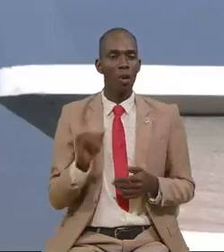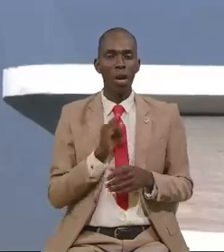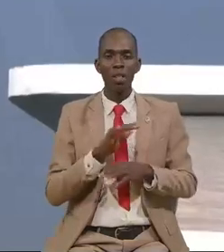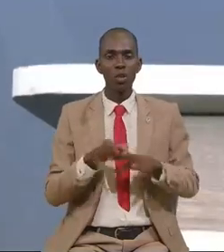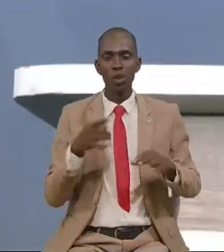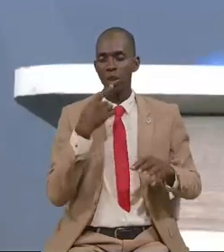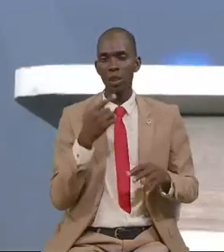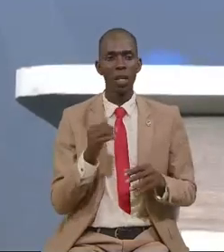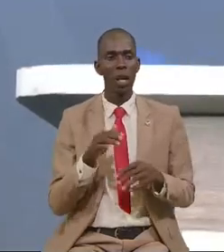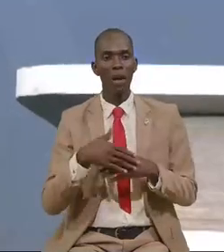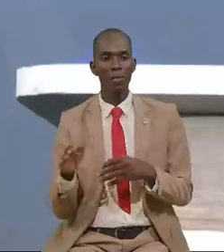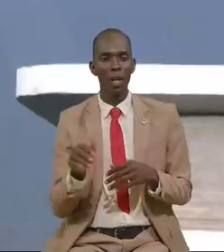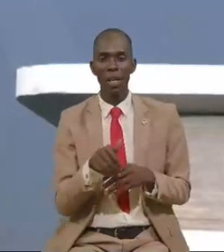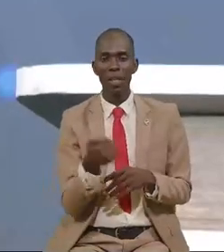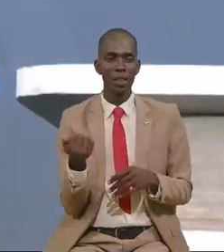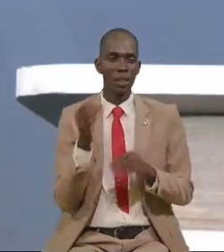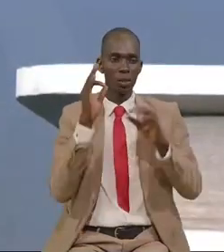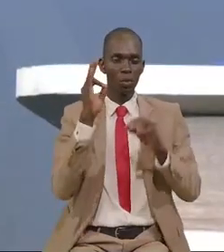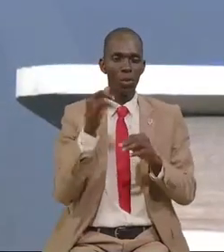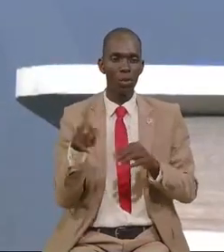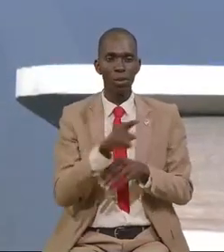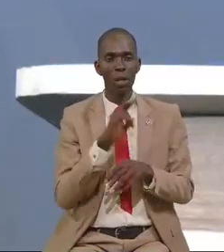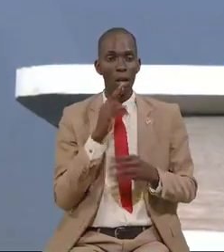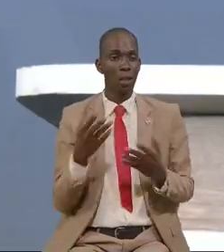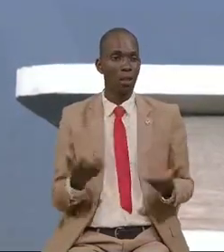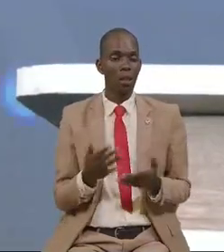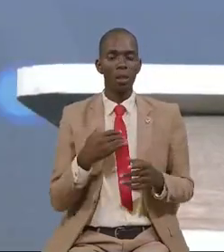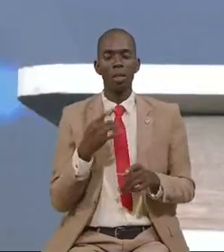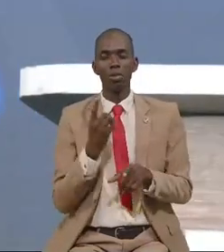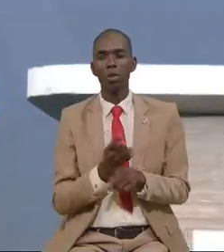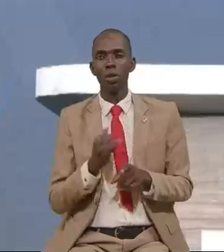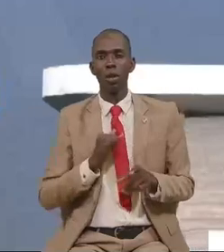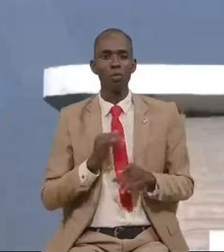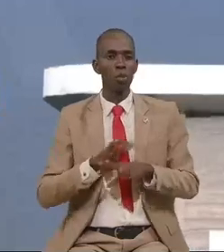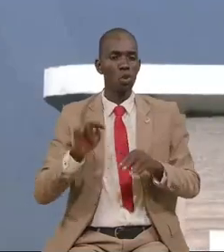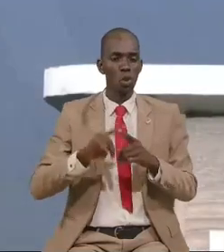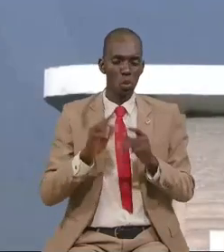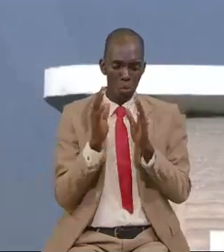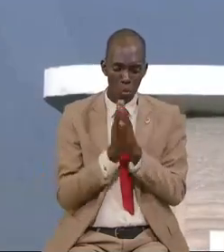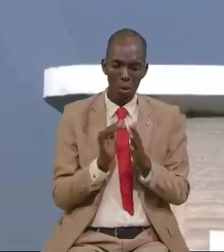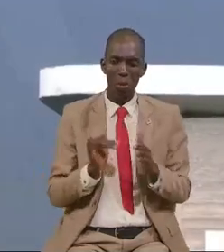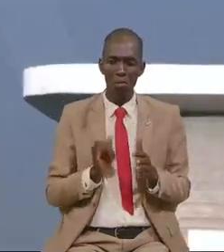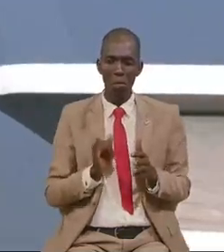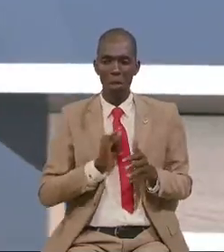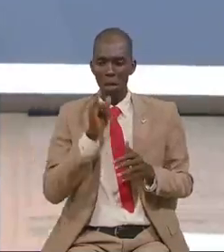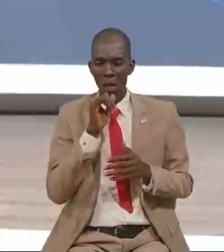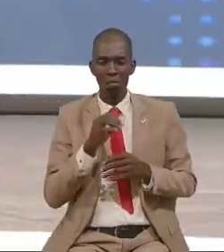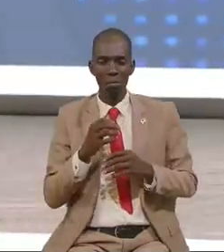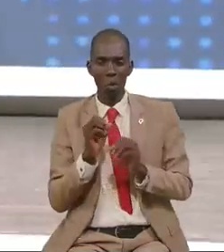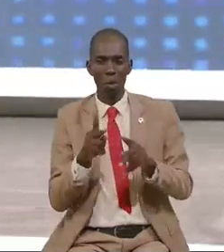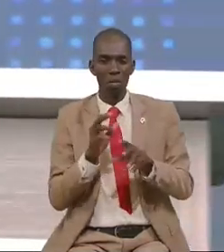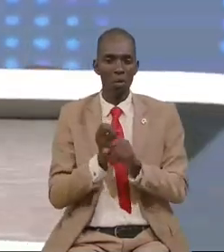que j'entends, je n'ai pas besoin de prier maintenant. J'ai dit à tout, je suis sauvé, je suis sanctifié, je suis rempli du Saint-Esprit. Allah dit